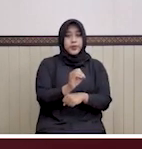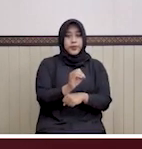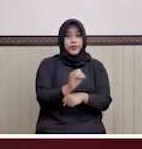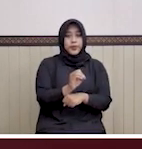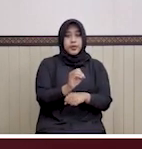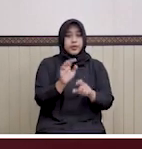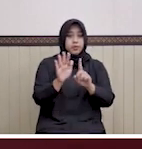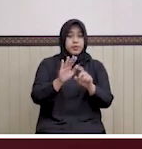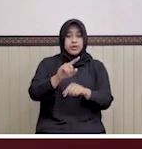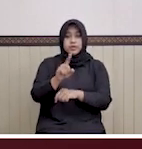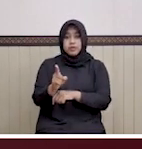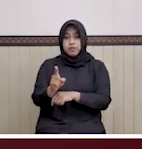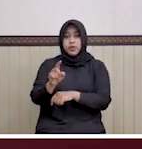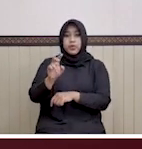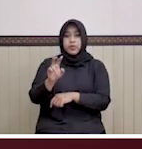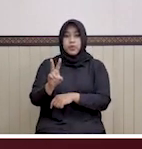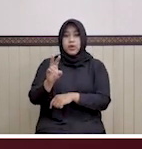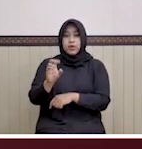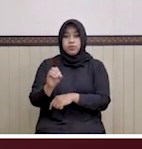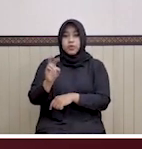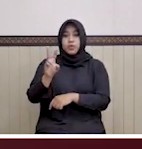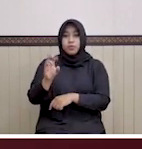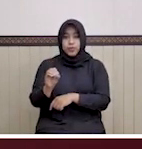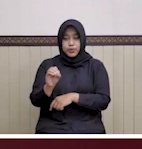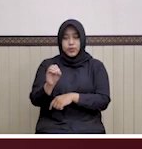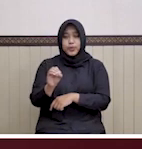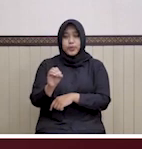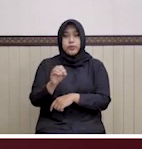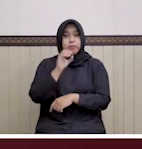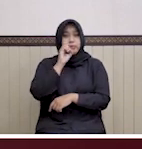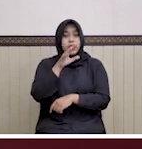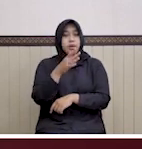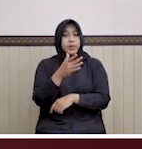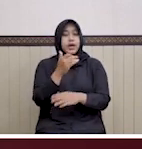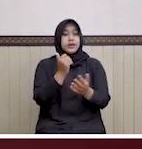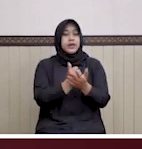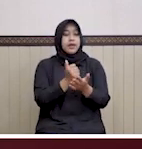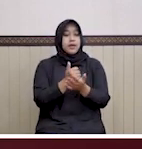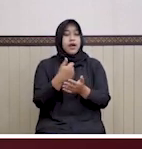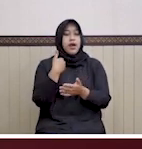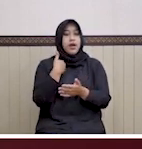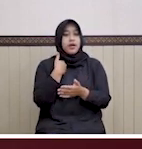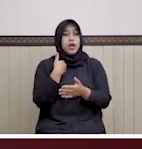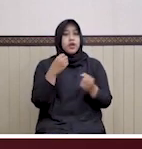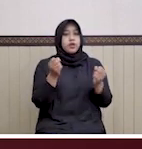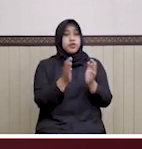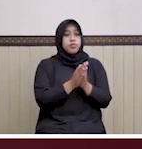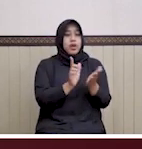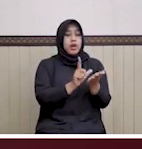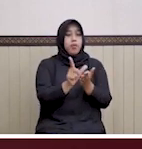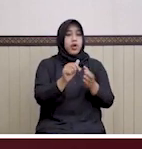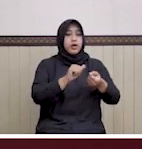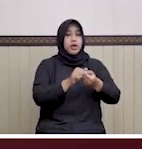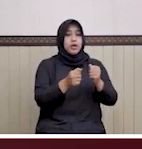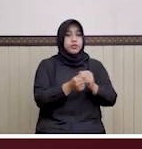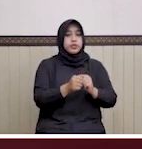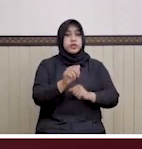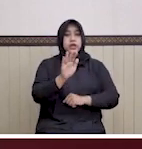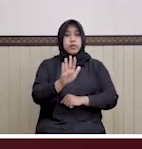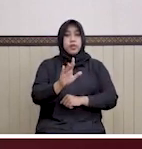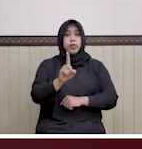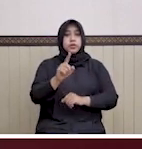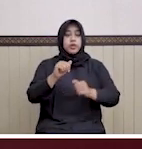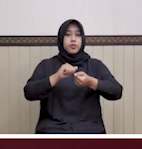15 sampai 2002 2020 itu mengatakan ada sekitar laporan kasus 51